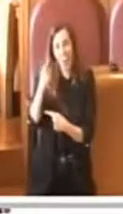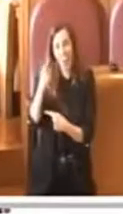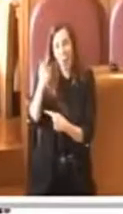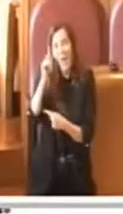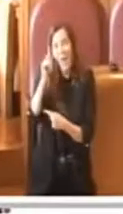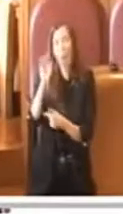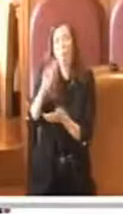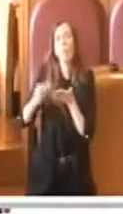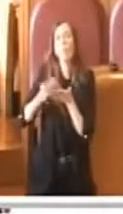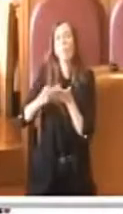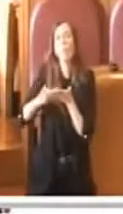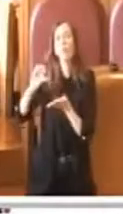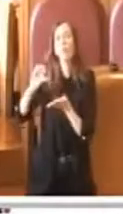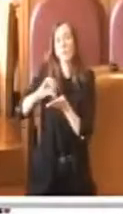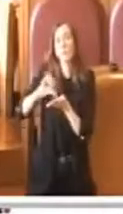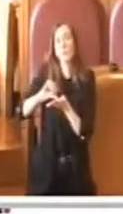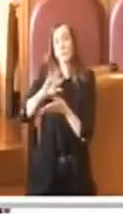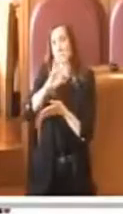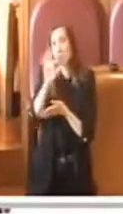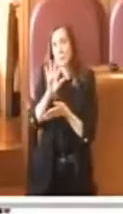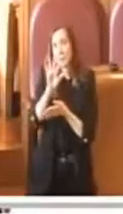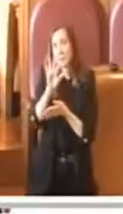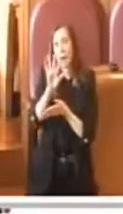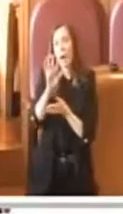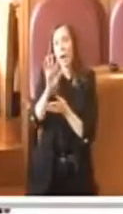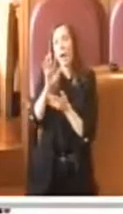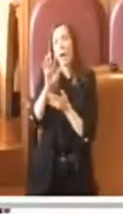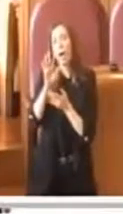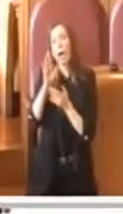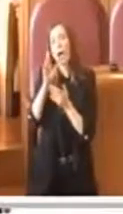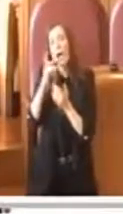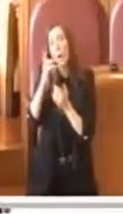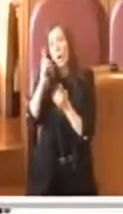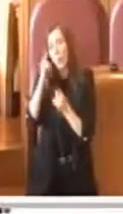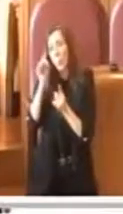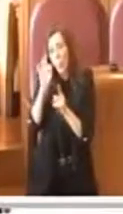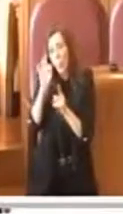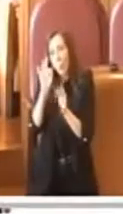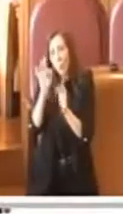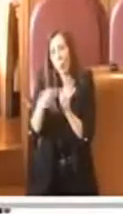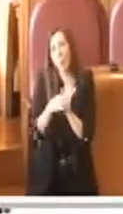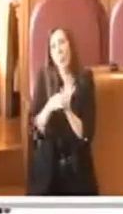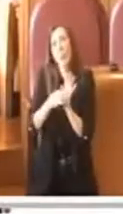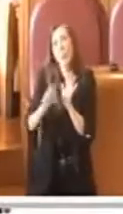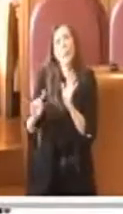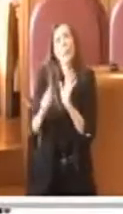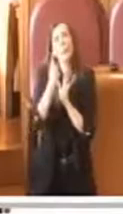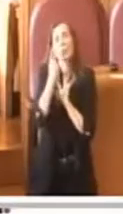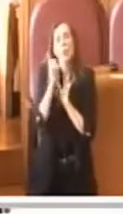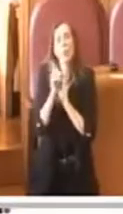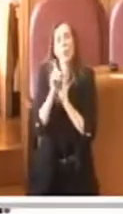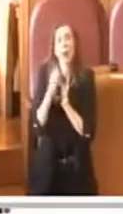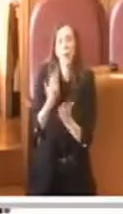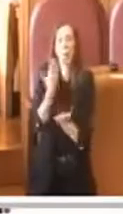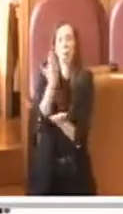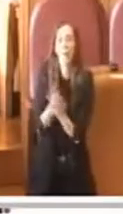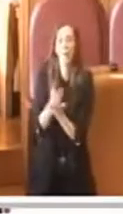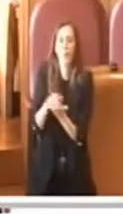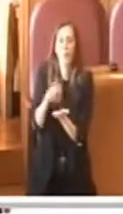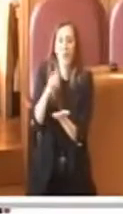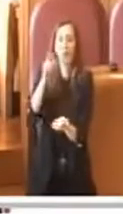dell'Assemblea Capitolina, come potrebbe sembrare, lo è, però il punto importante per i cittadini è che la mozione che andiamo ad